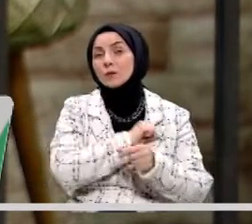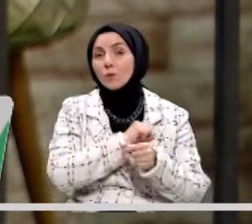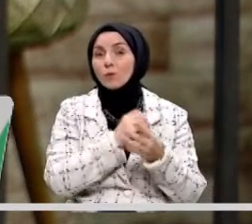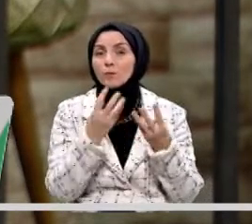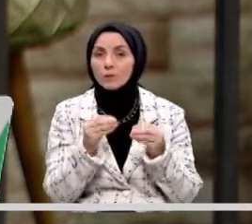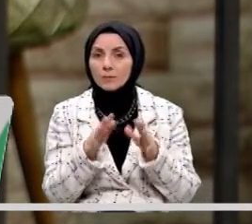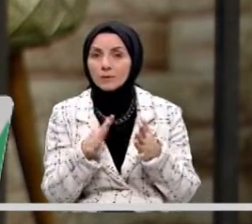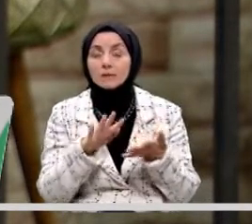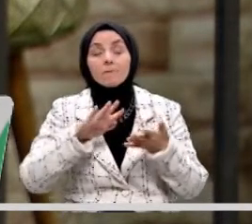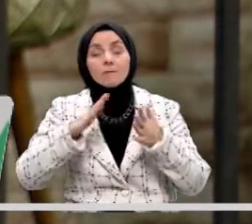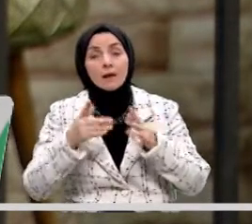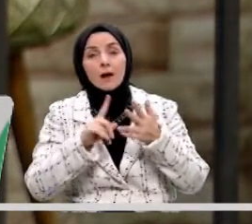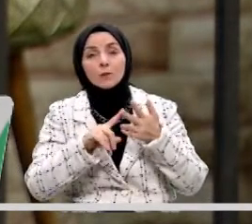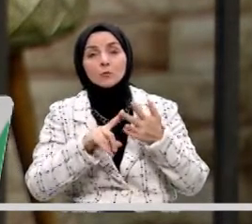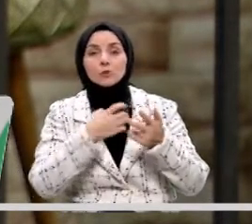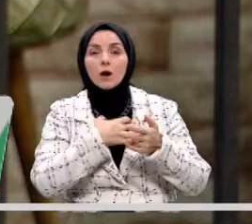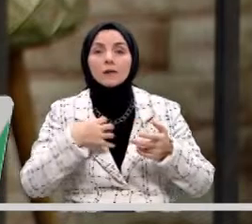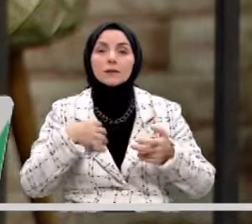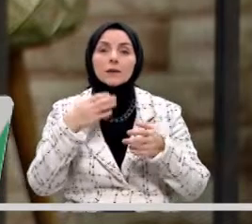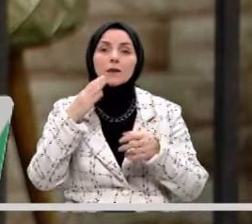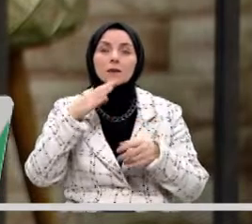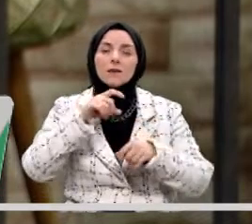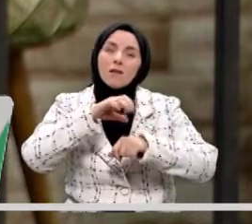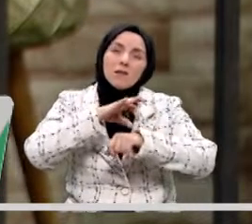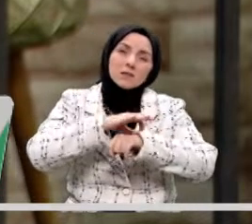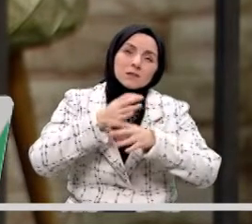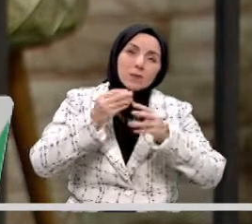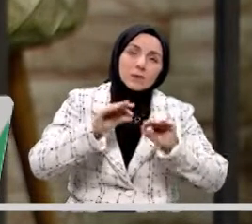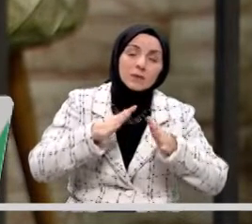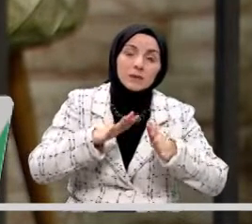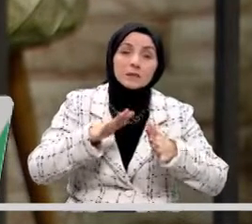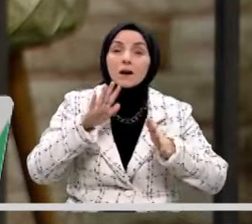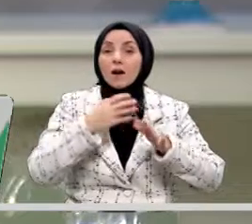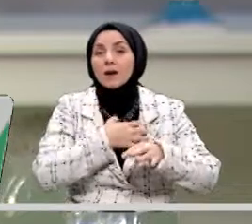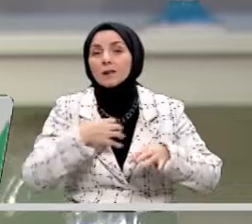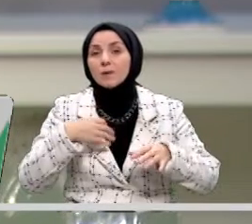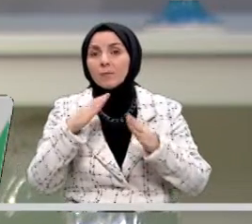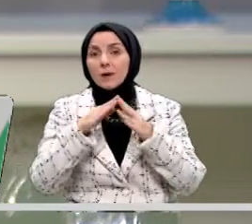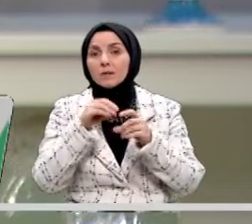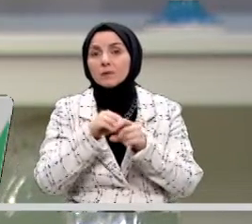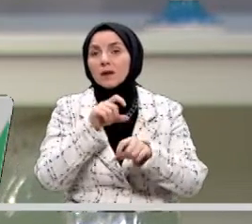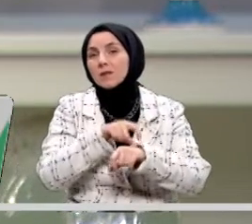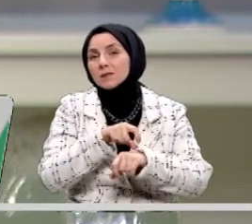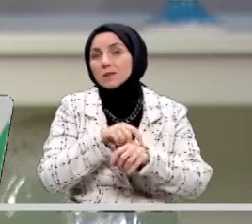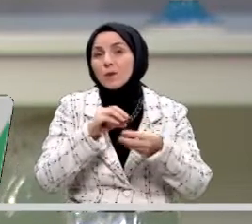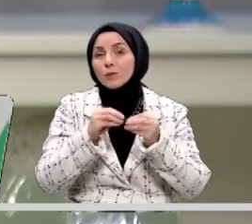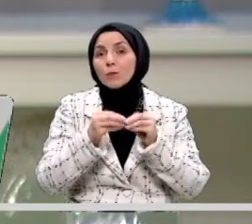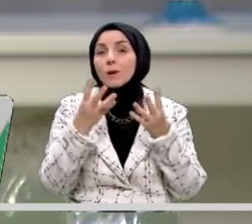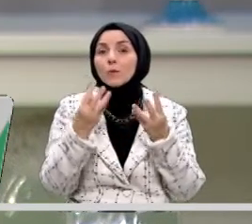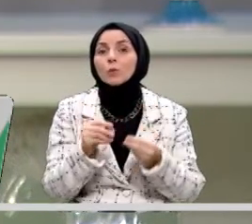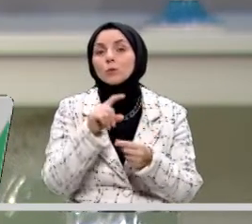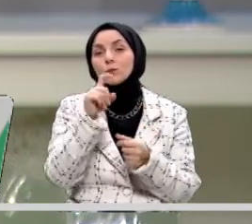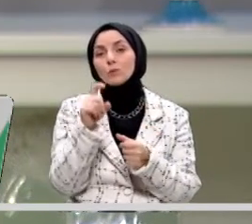edebilir bakın daha henüz çocuğun Duygu yaşına gelmedim yani evdeki sorunlar çocuğun okulla ilgili noktasını sıkıntıya sokmuş olabilir